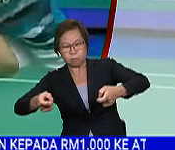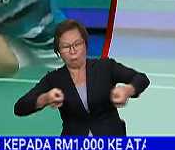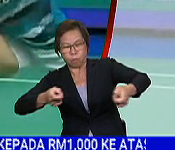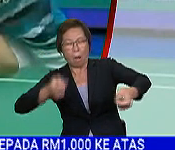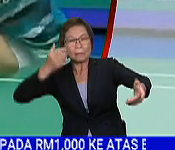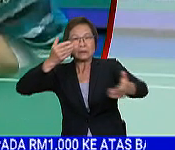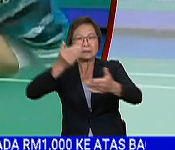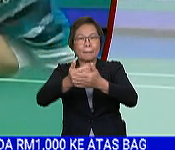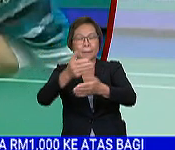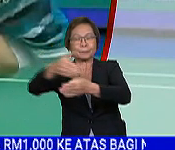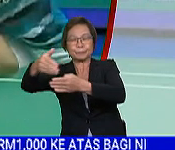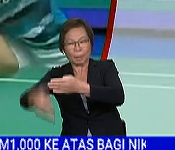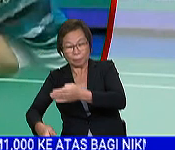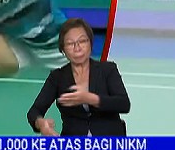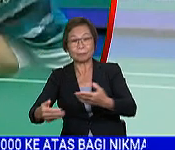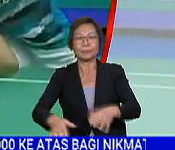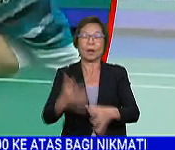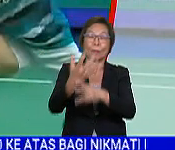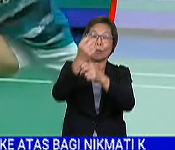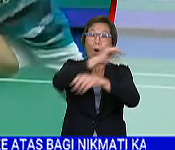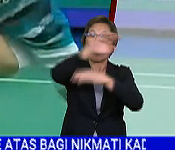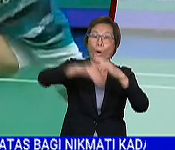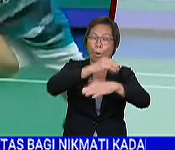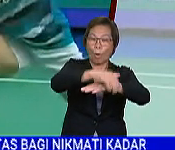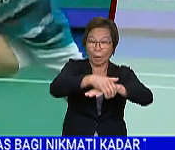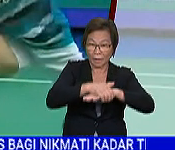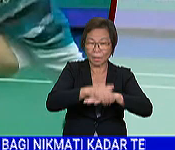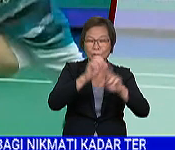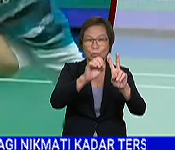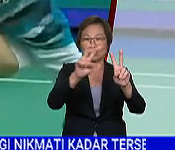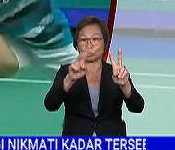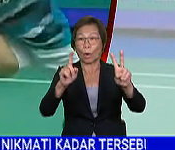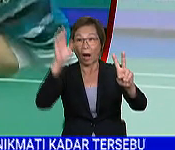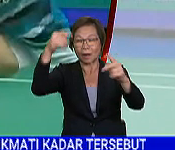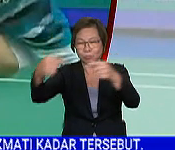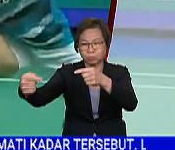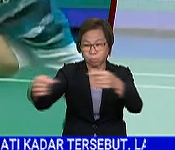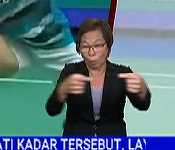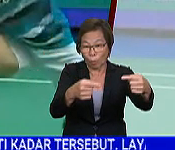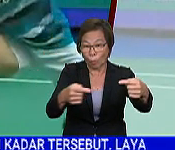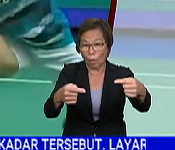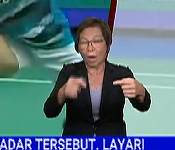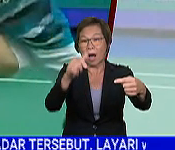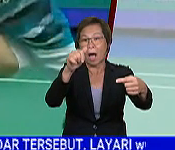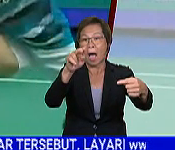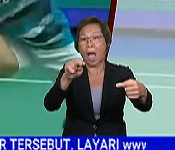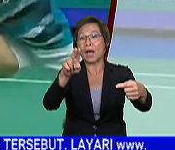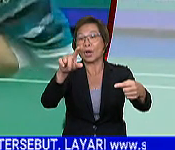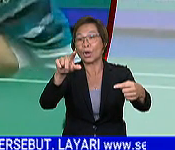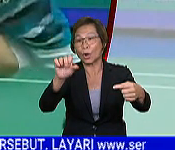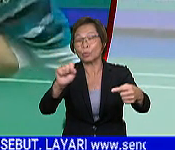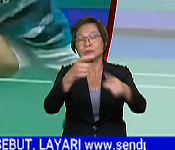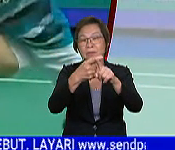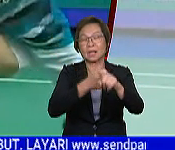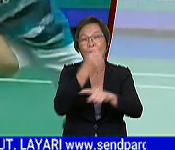si sehingga ke penamaan selepas ini juara Olimpiade 2008 satu itu akan bertemu antara anggota geng kolong dari